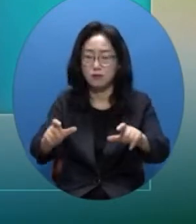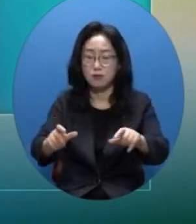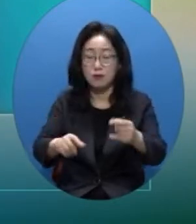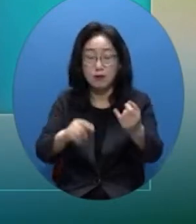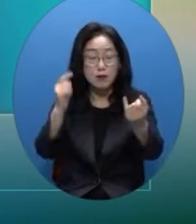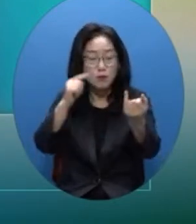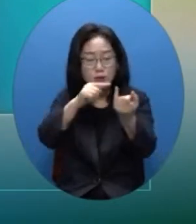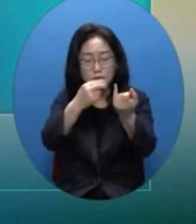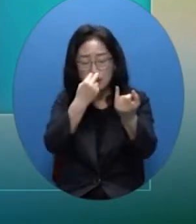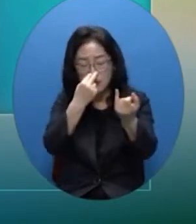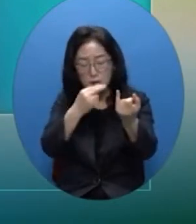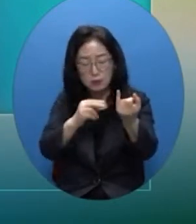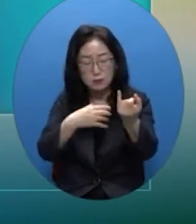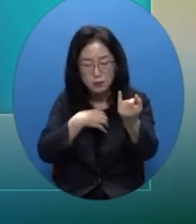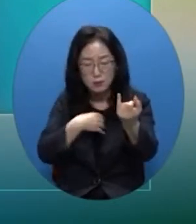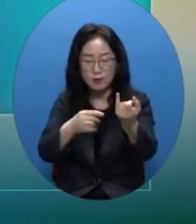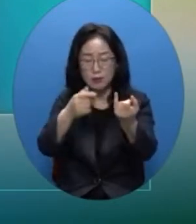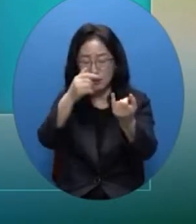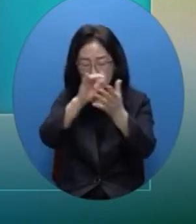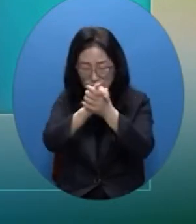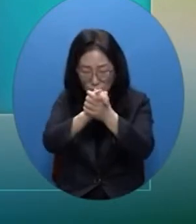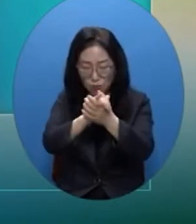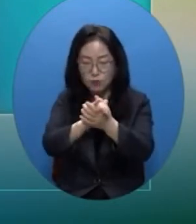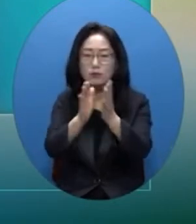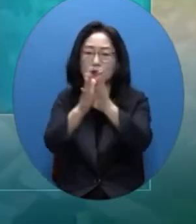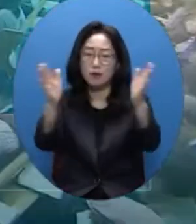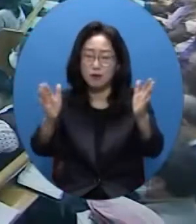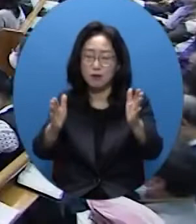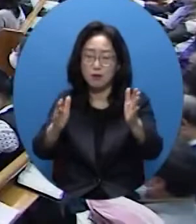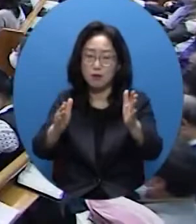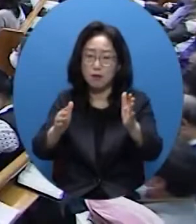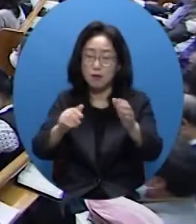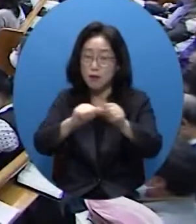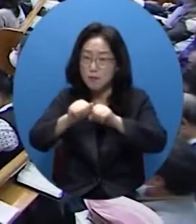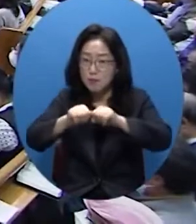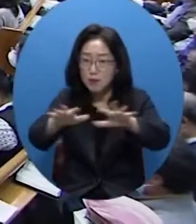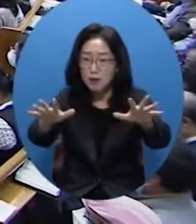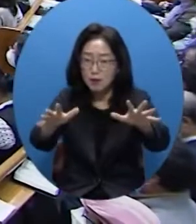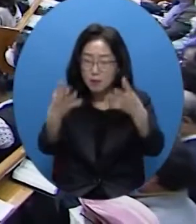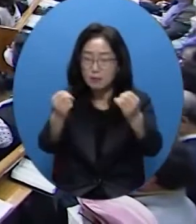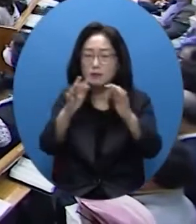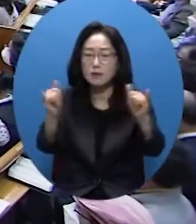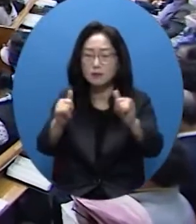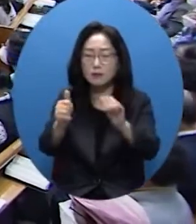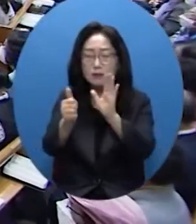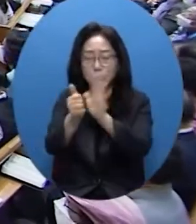딸을 붙잡고 기도하기 시작합니다 이 수분이 srs 에 퍼져서 많은 사람들이 기대 동참했습니다